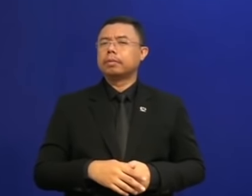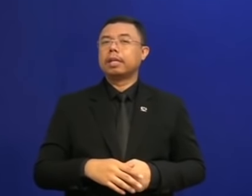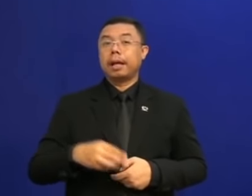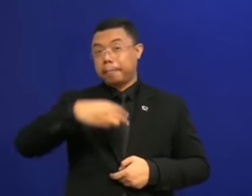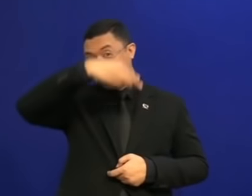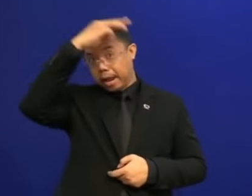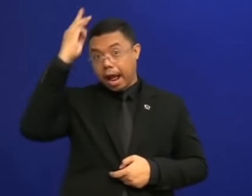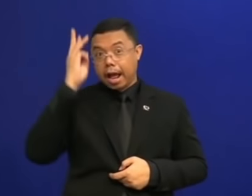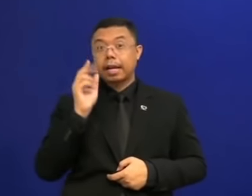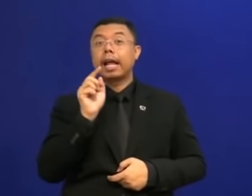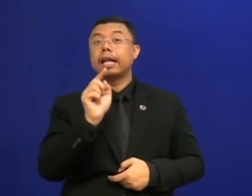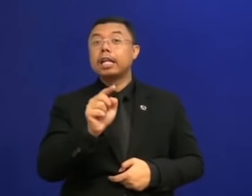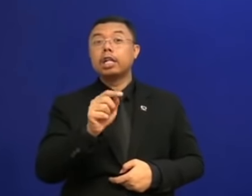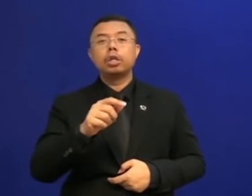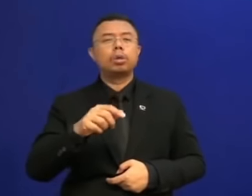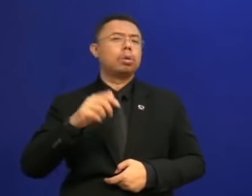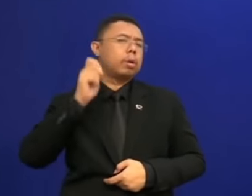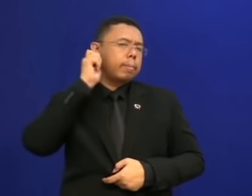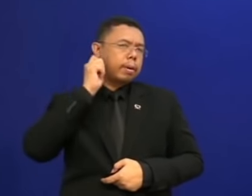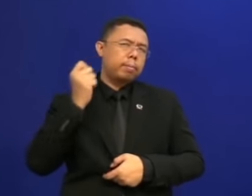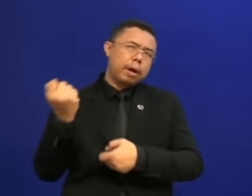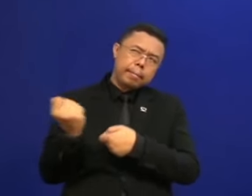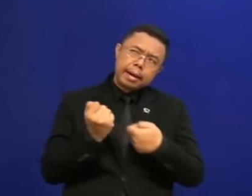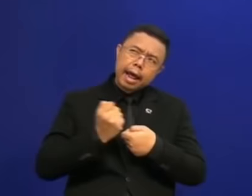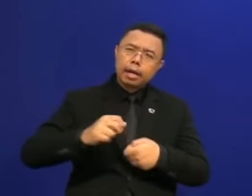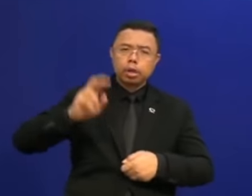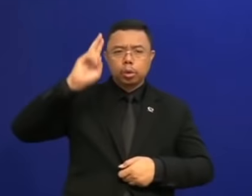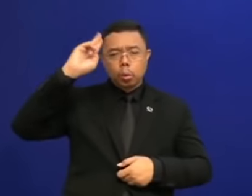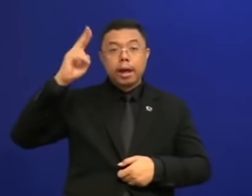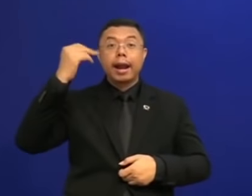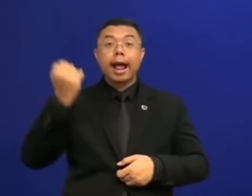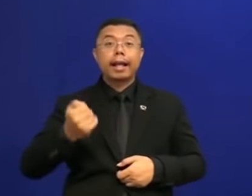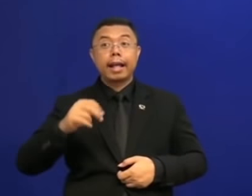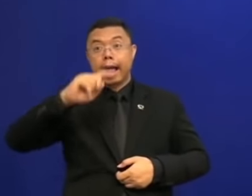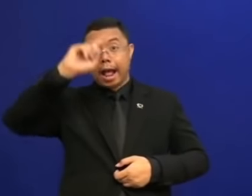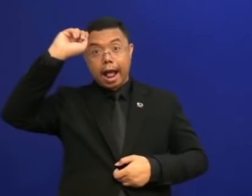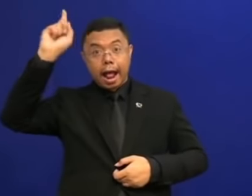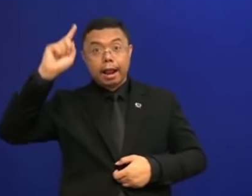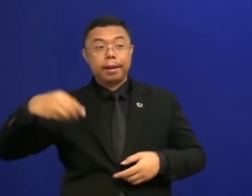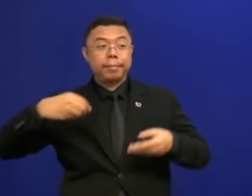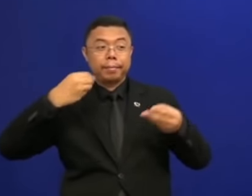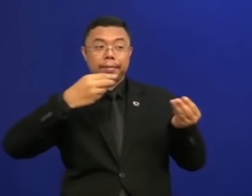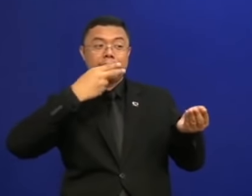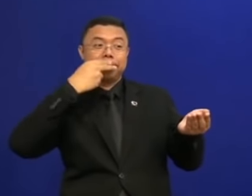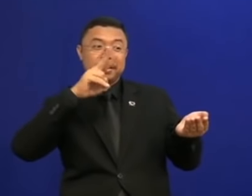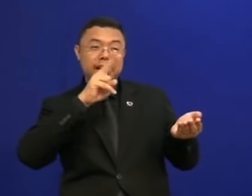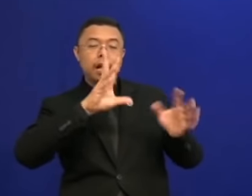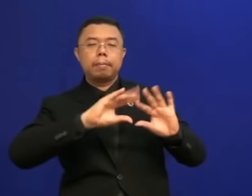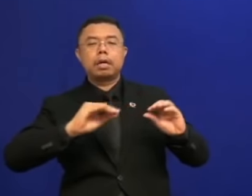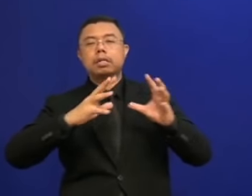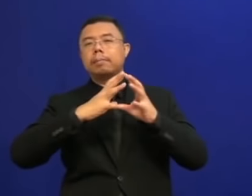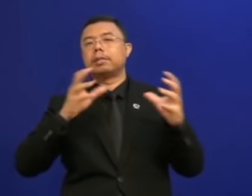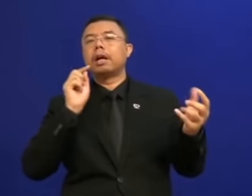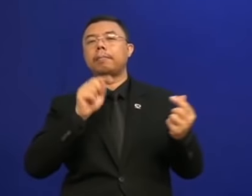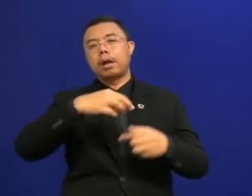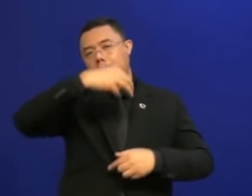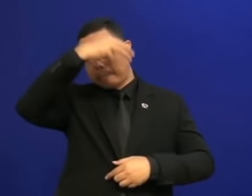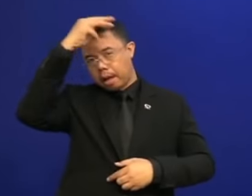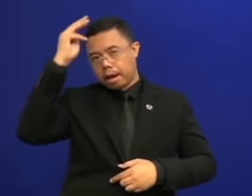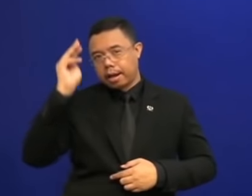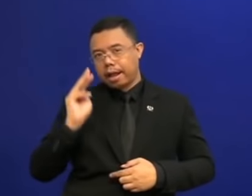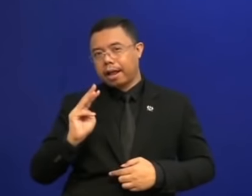Maria itu wanita yang attract Tuhan. Sehingga Allah mempercayakan pekerjaan besar kepada